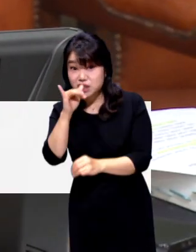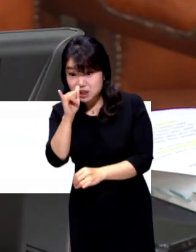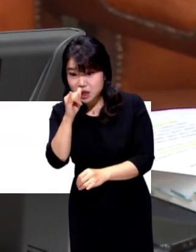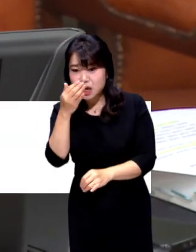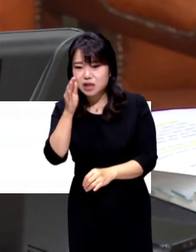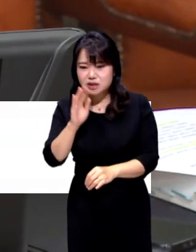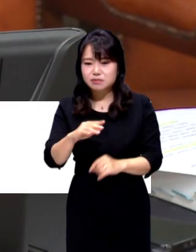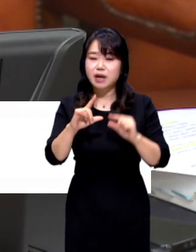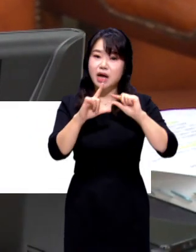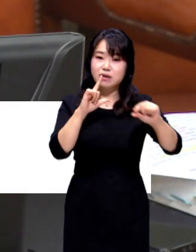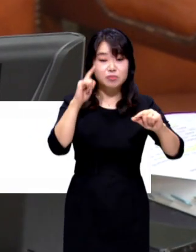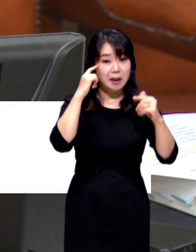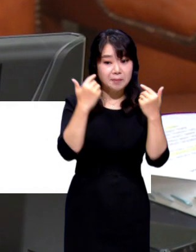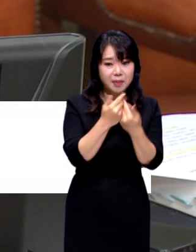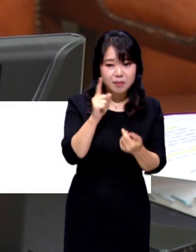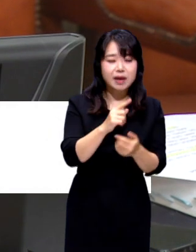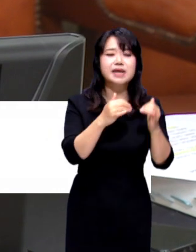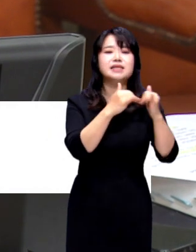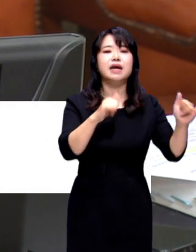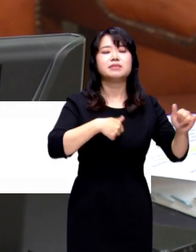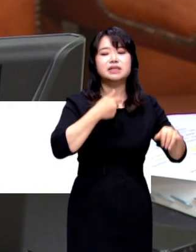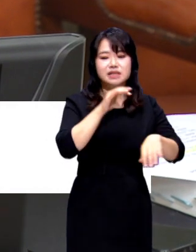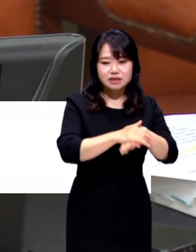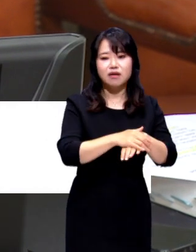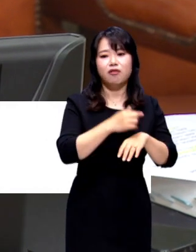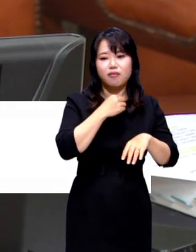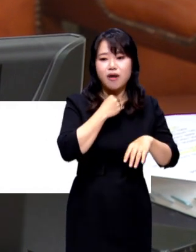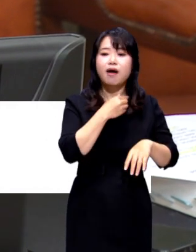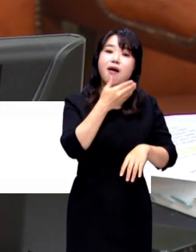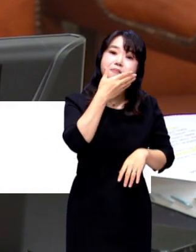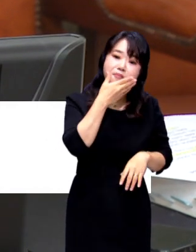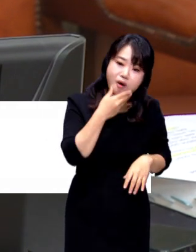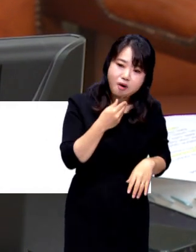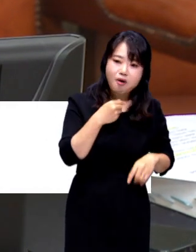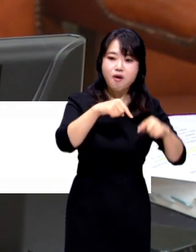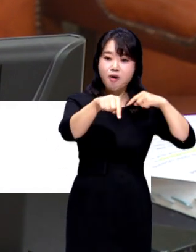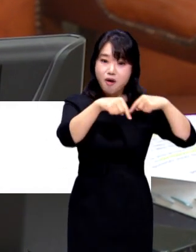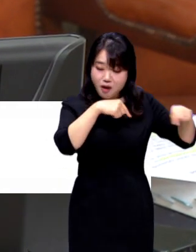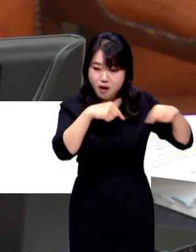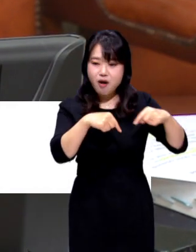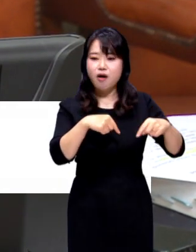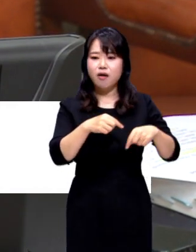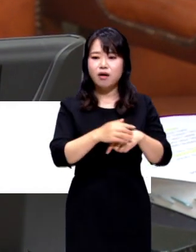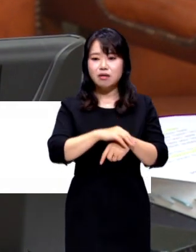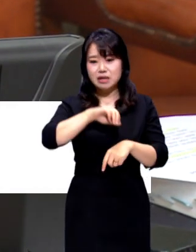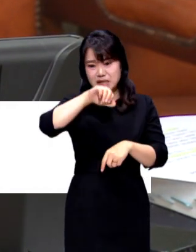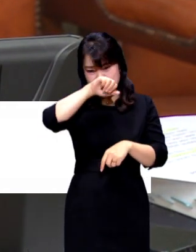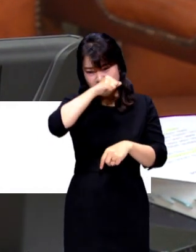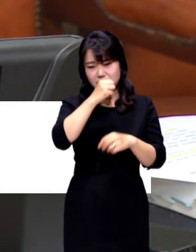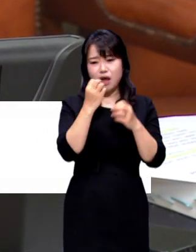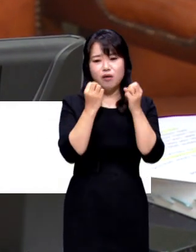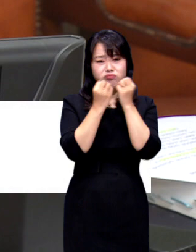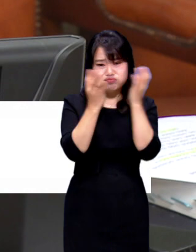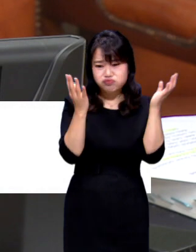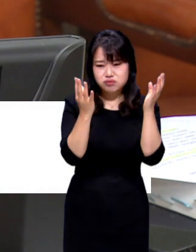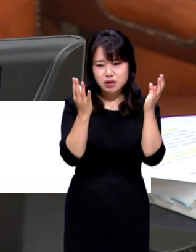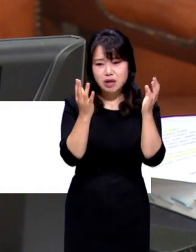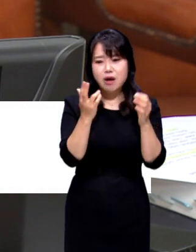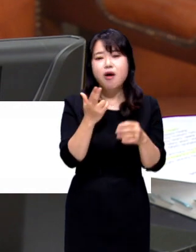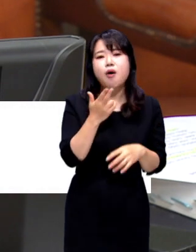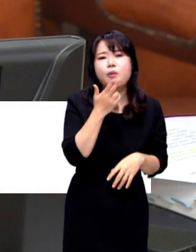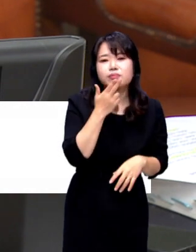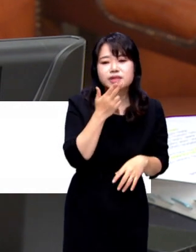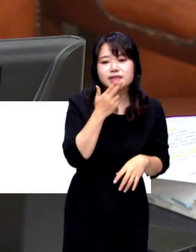주민이 정말 행복하고 주민이 뚱뚱 뭉쳐가지고 사업을 할 수 있는 예산 낭비가 되지 않는 부분에